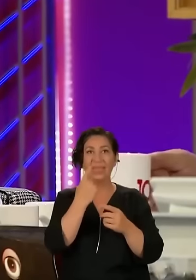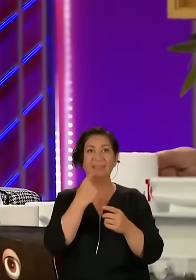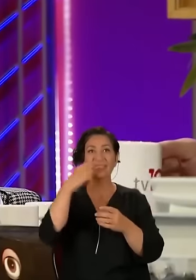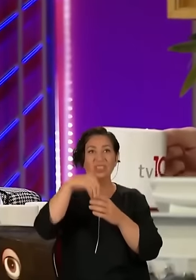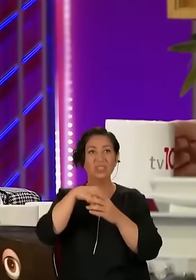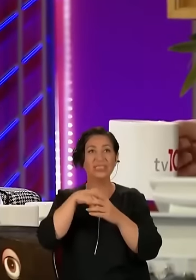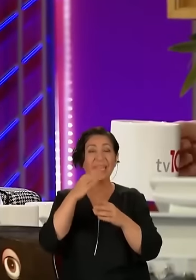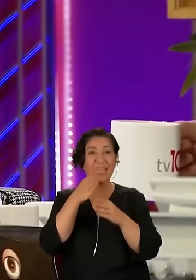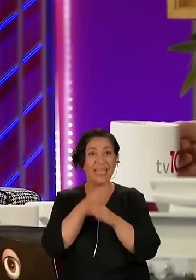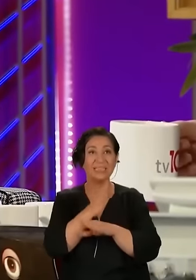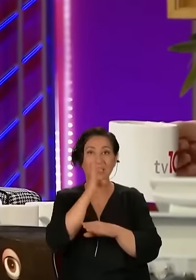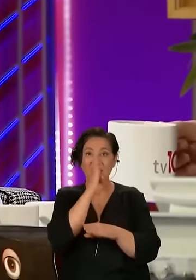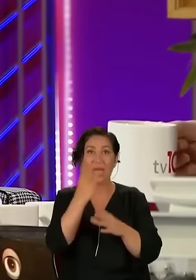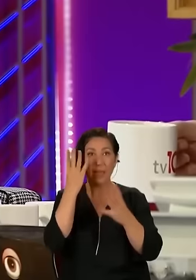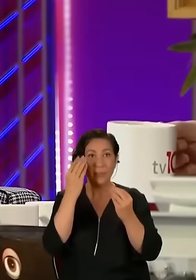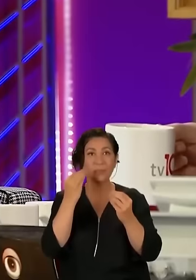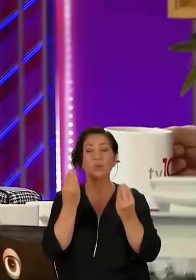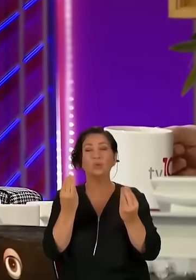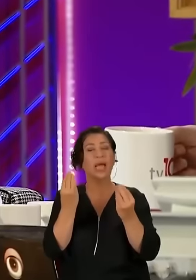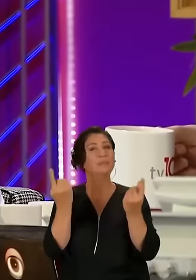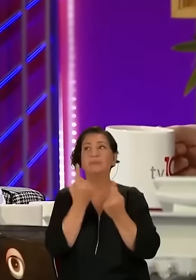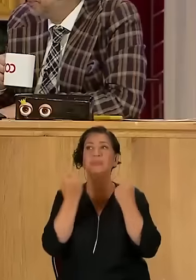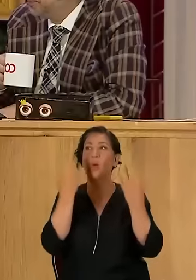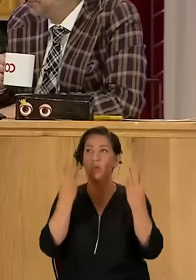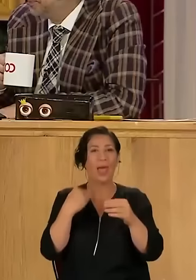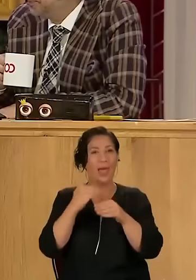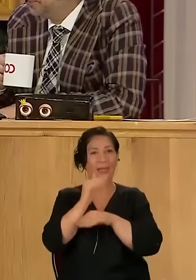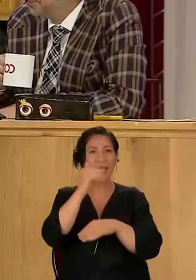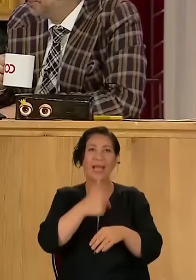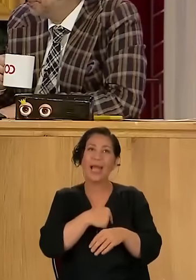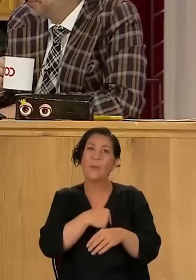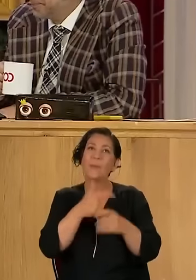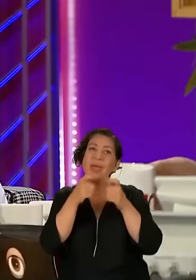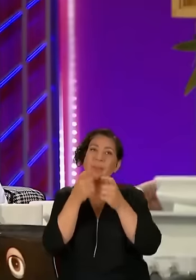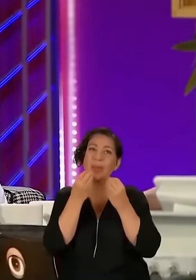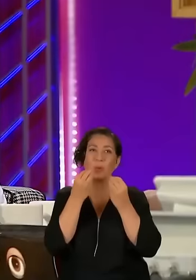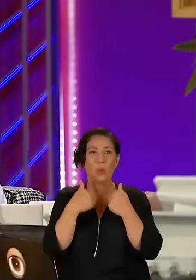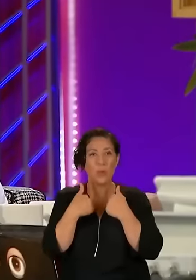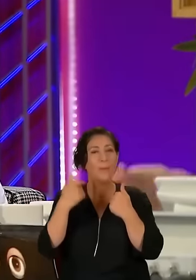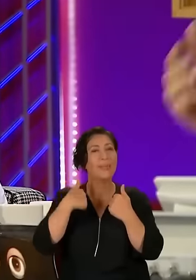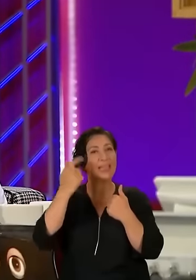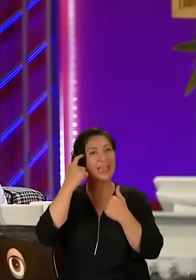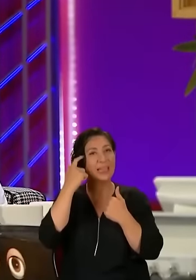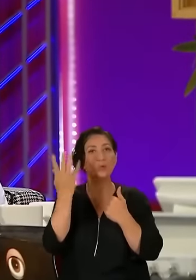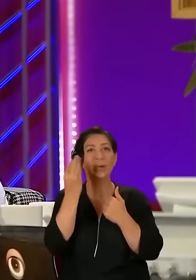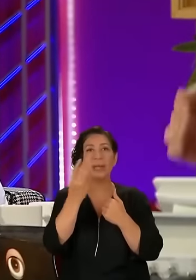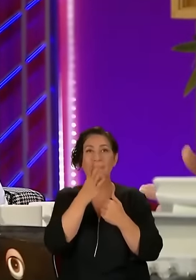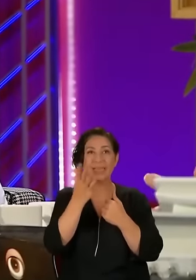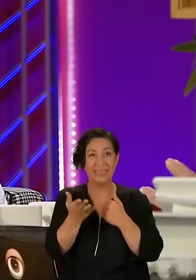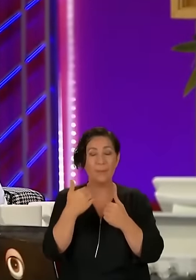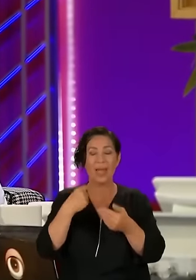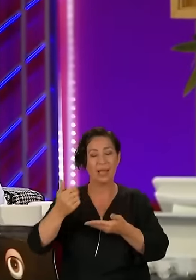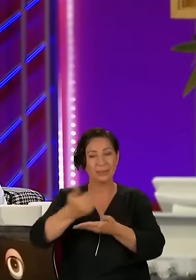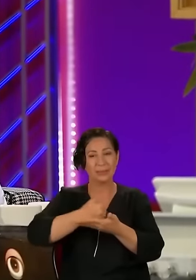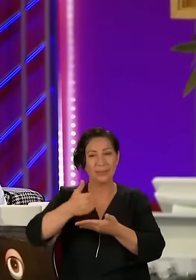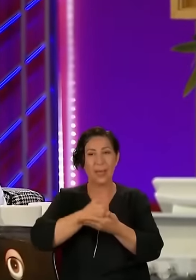içinde ciddi anlamda güzel şeyler oldu hayatımda. Belki de kalbimin ekmeğini yiyorum. Beni tanıyanlar çok iyi bilir ki ben